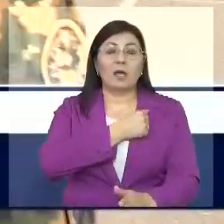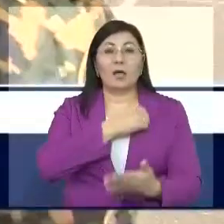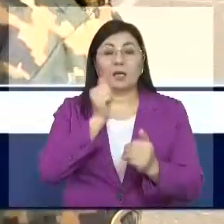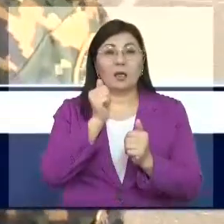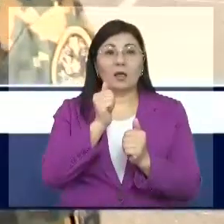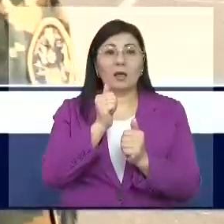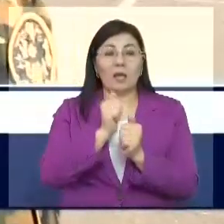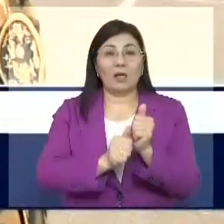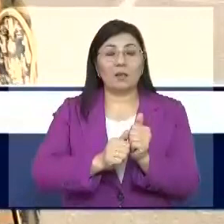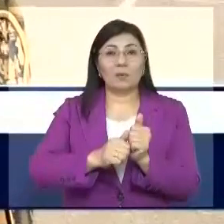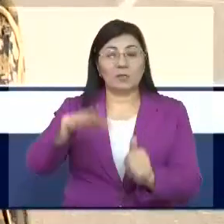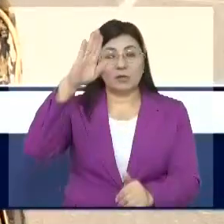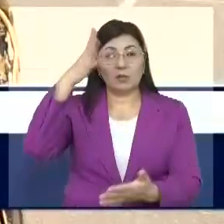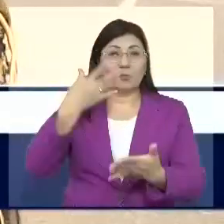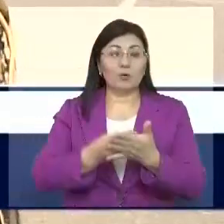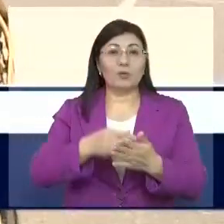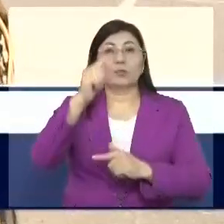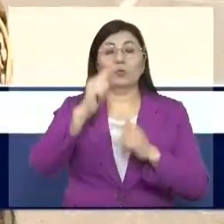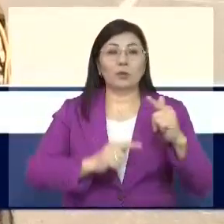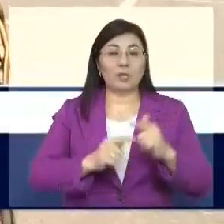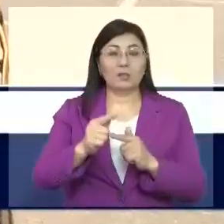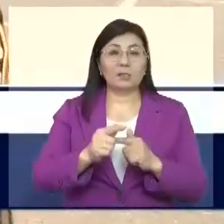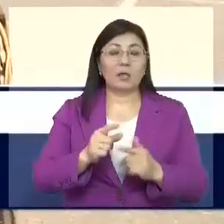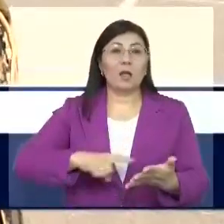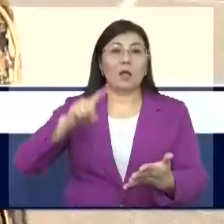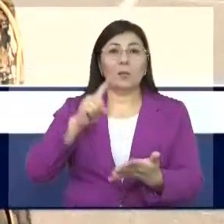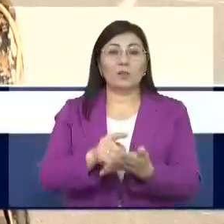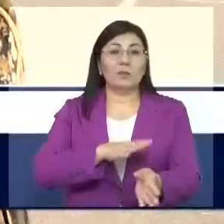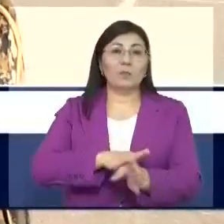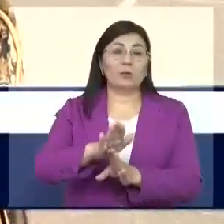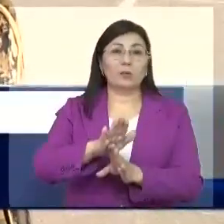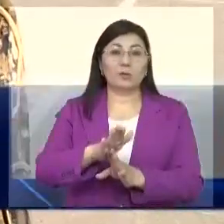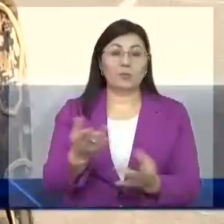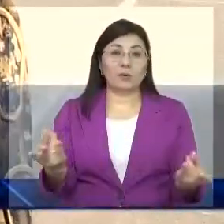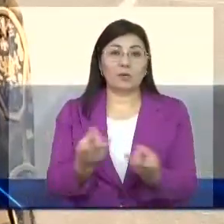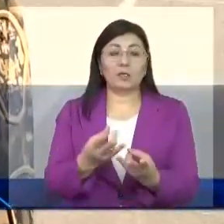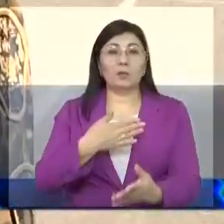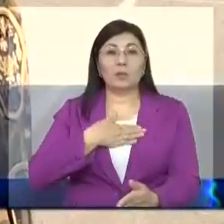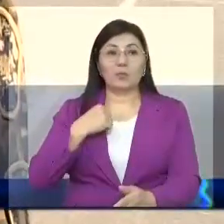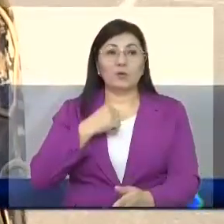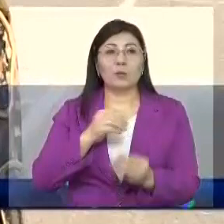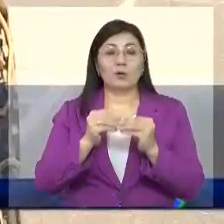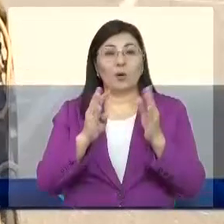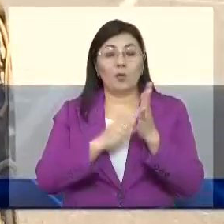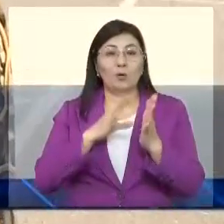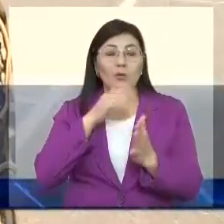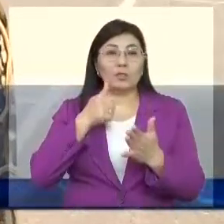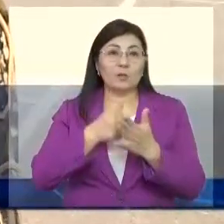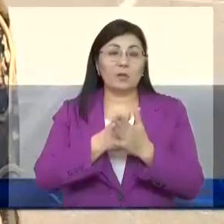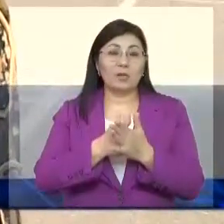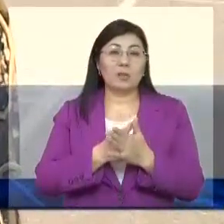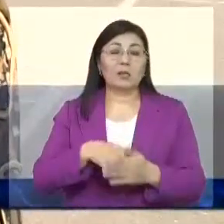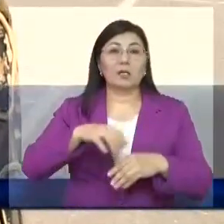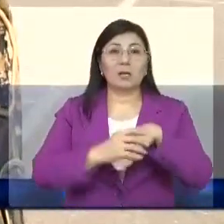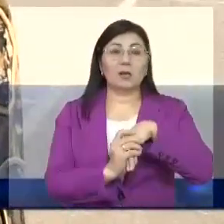Армияға әр ер жігіт өзінің отан алдына борышын өтеуге міндетті деп ойлаймын. Мен өзім 19 жасыма дейін самбо және дзюдо күресімен